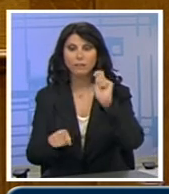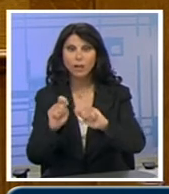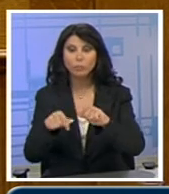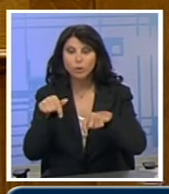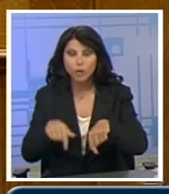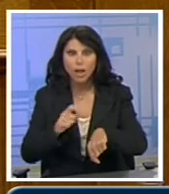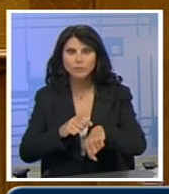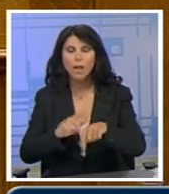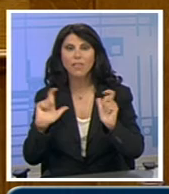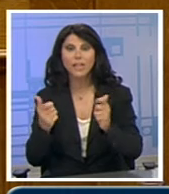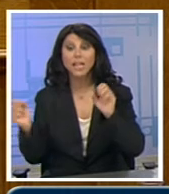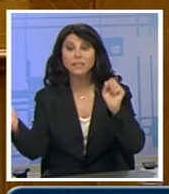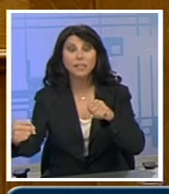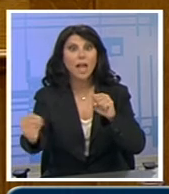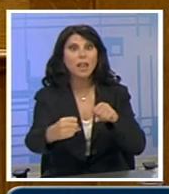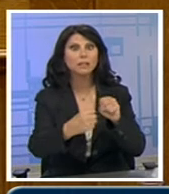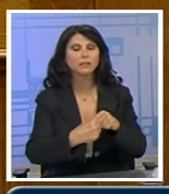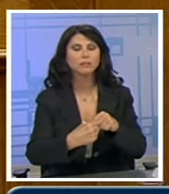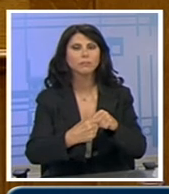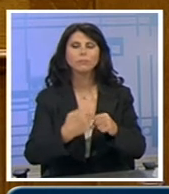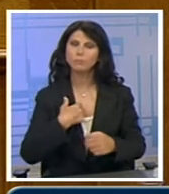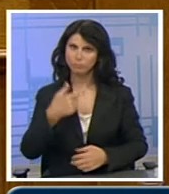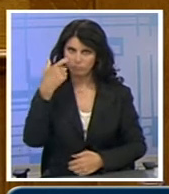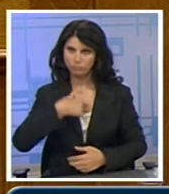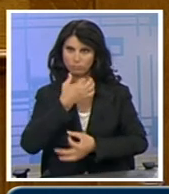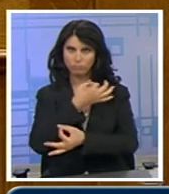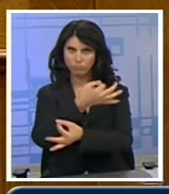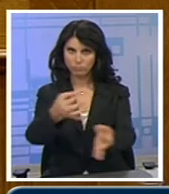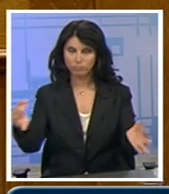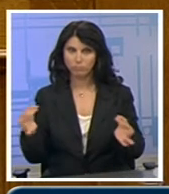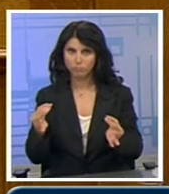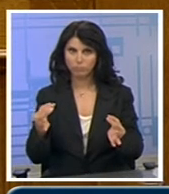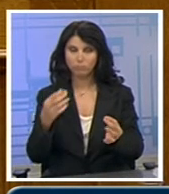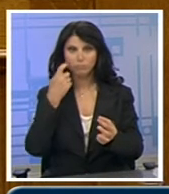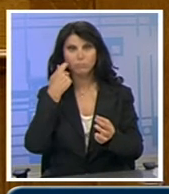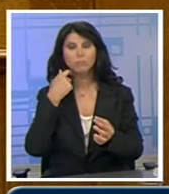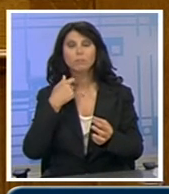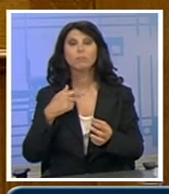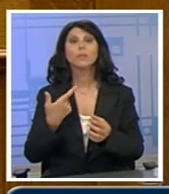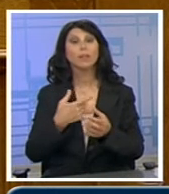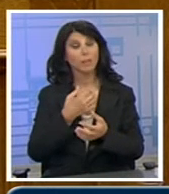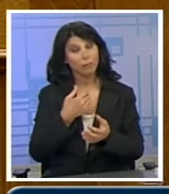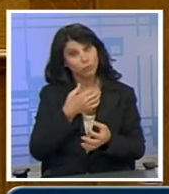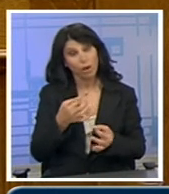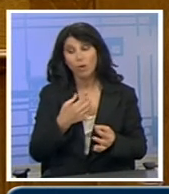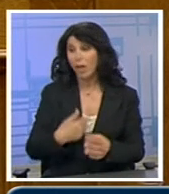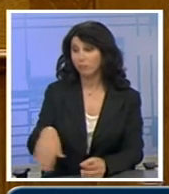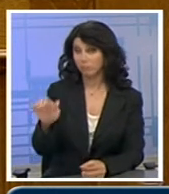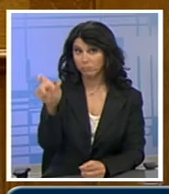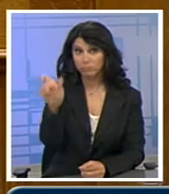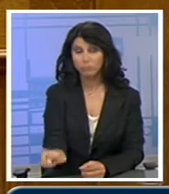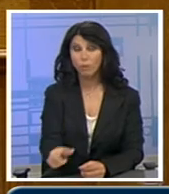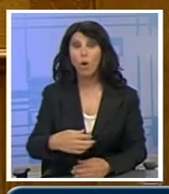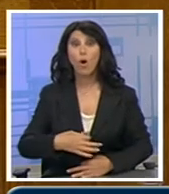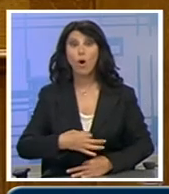εθνικής συνένεσης. Και απευθυνόμενος στον μόλις κατελθόντα εκ του βήματος κύριο